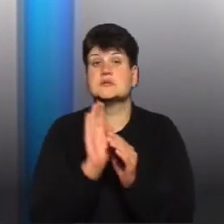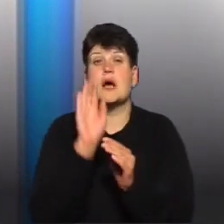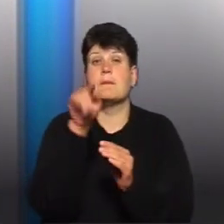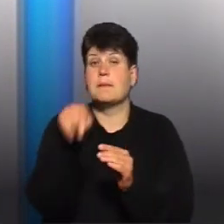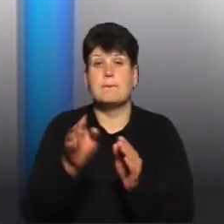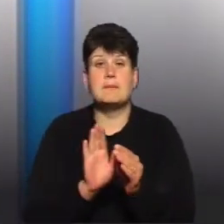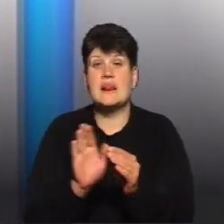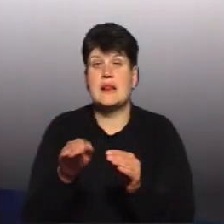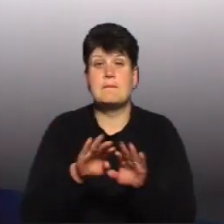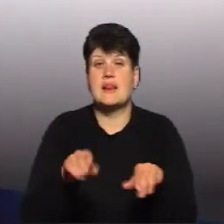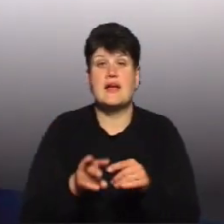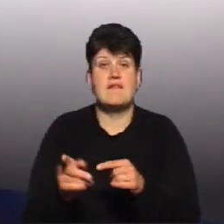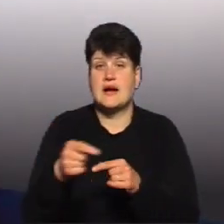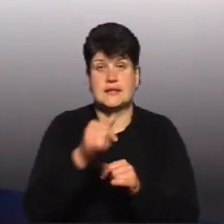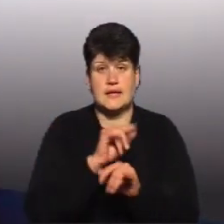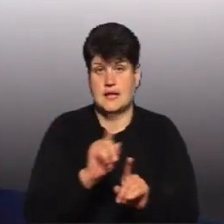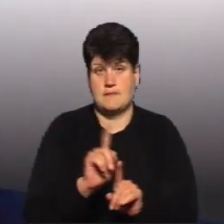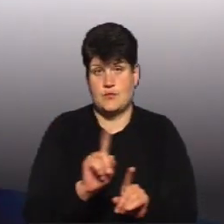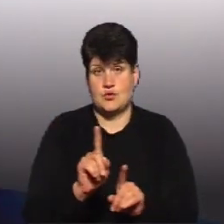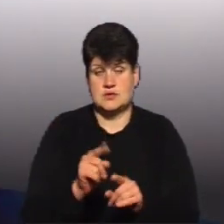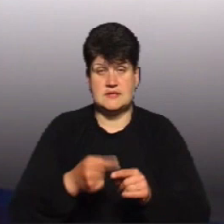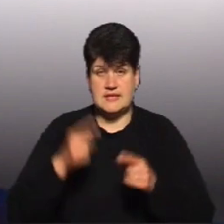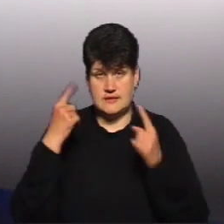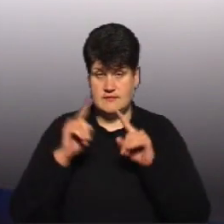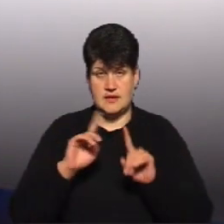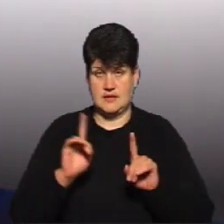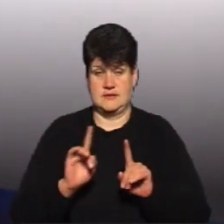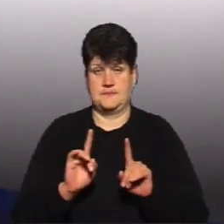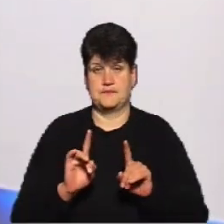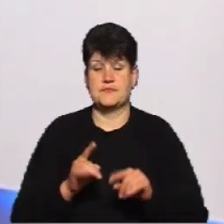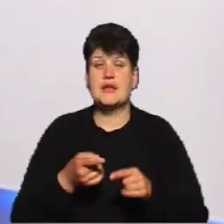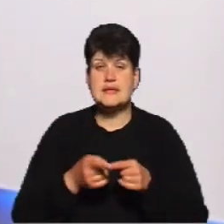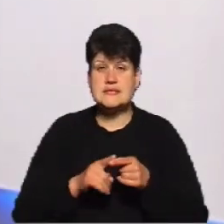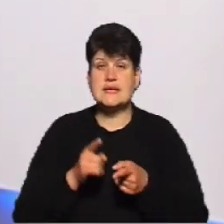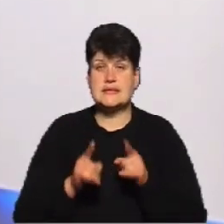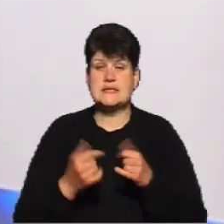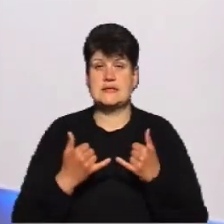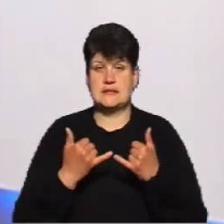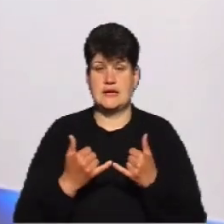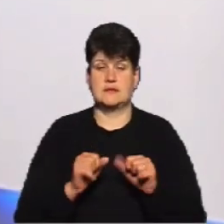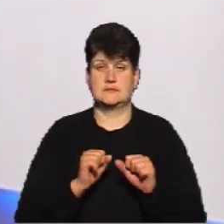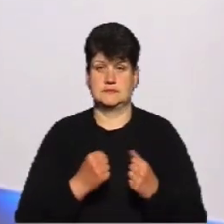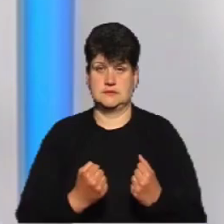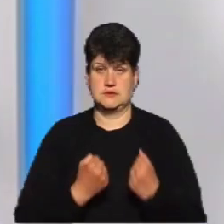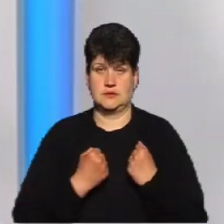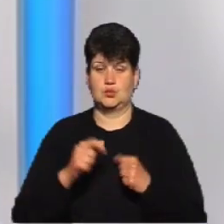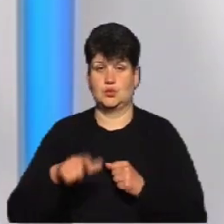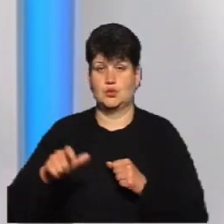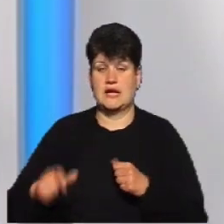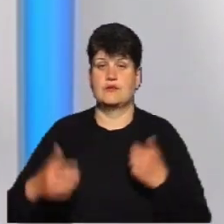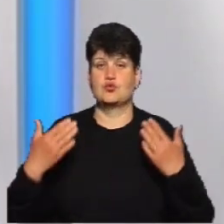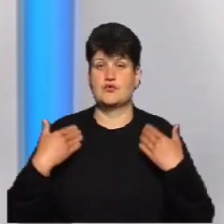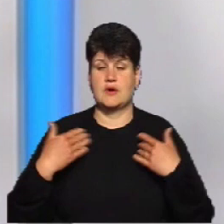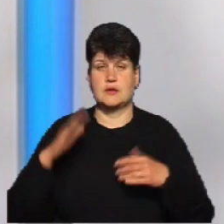Це не просто так, так не вигадка. Просто не так. Вигадка, адже дійсно це для заради безпеки людей, які відпочивають на водоймі,